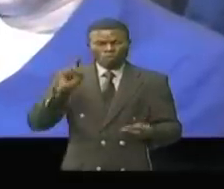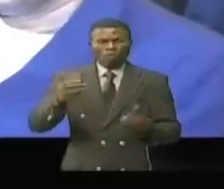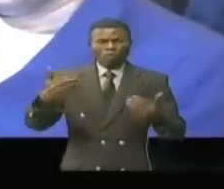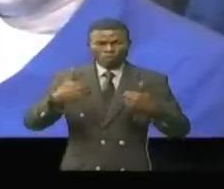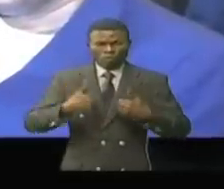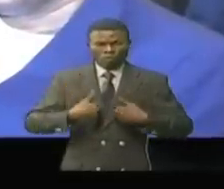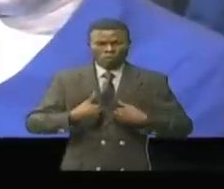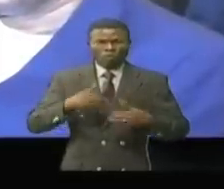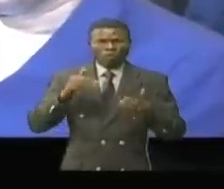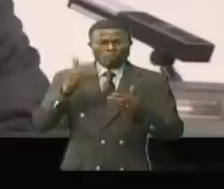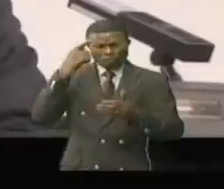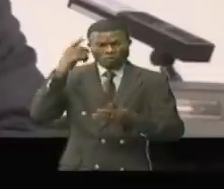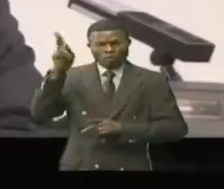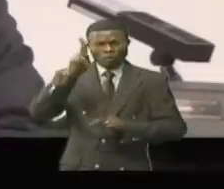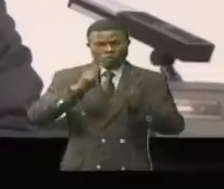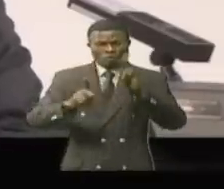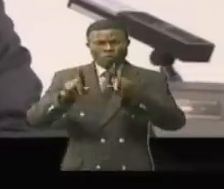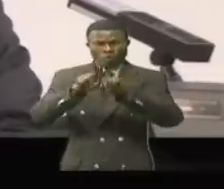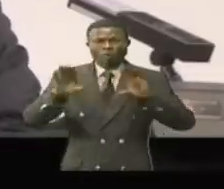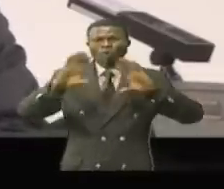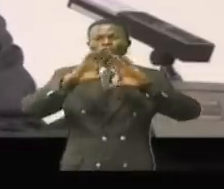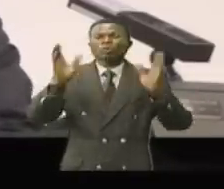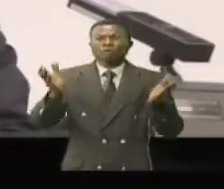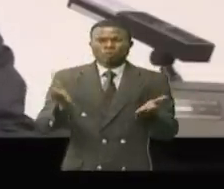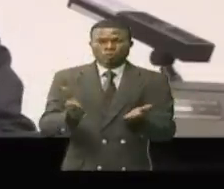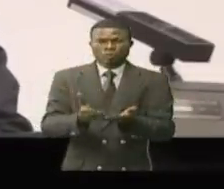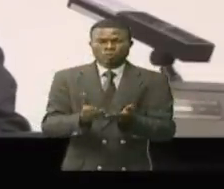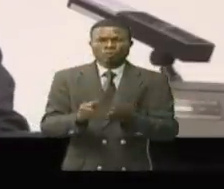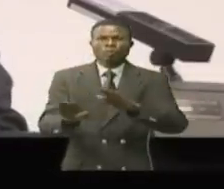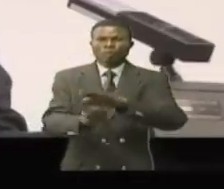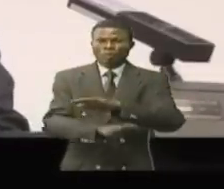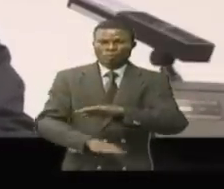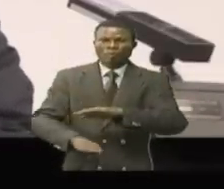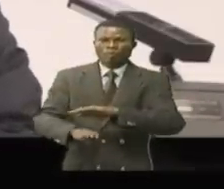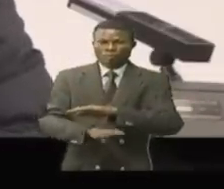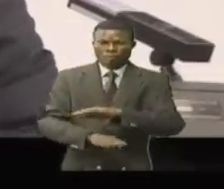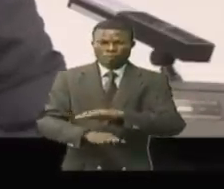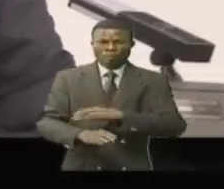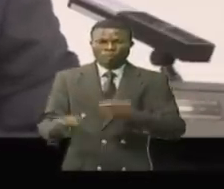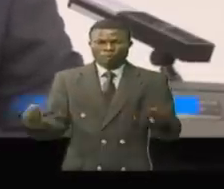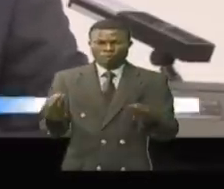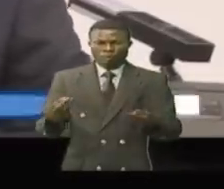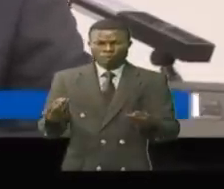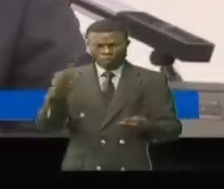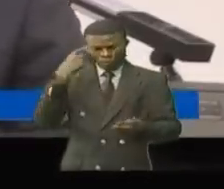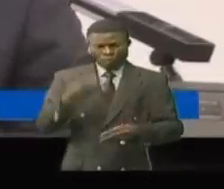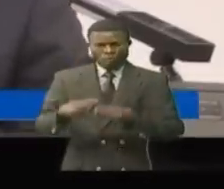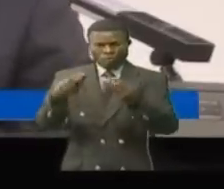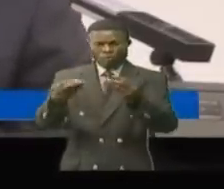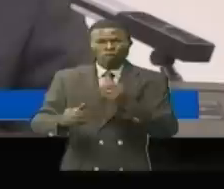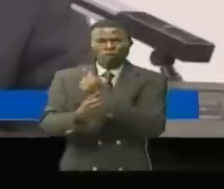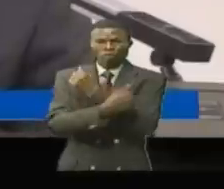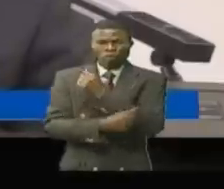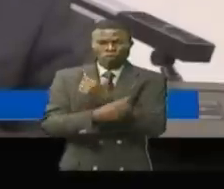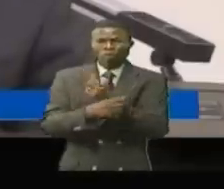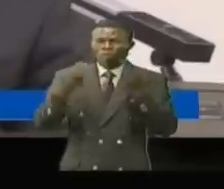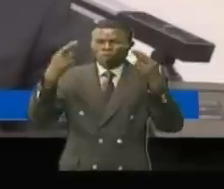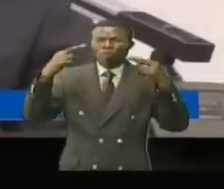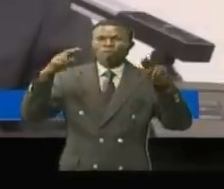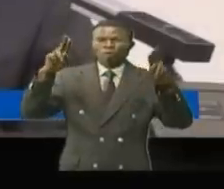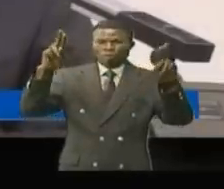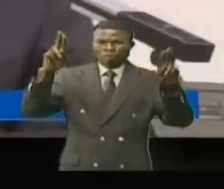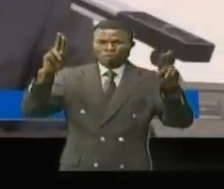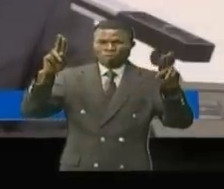les populations et les communautés à la base, en vue de placer le pays à terme